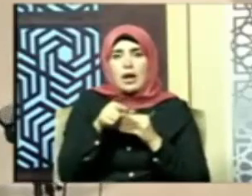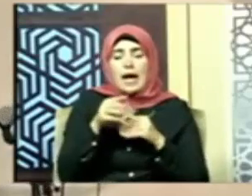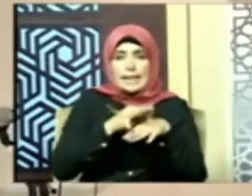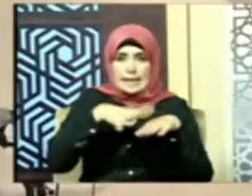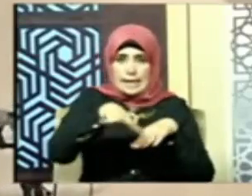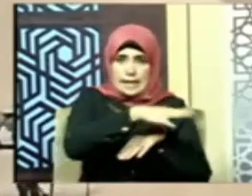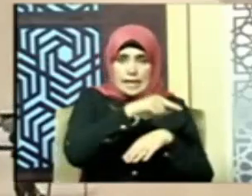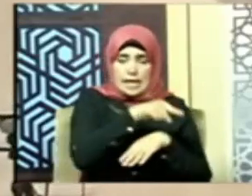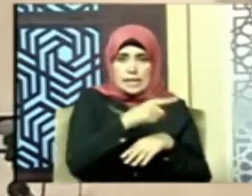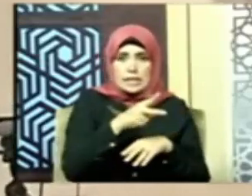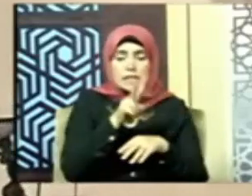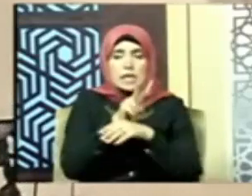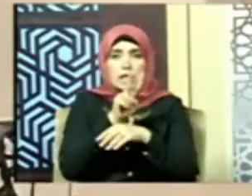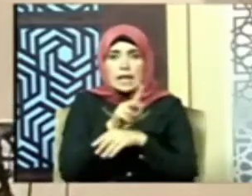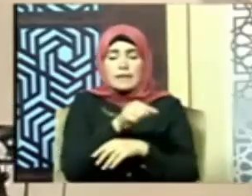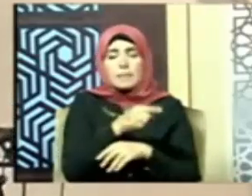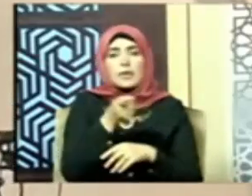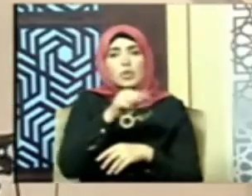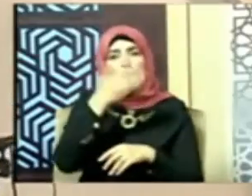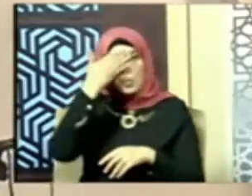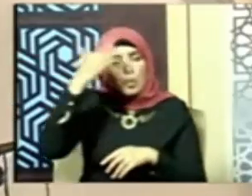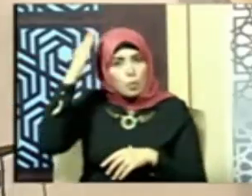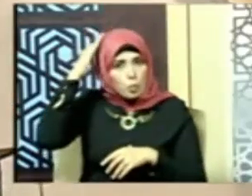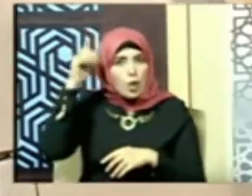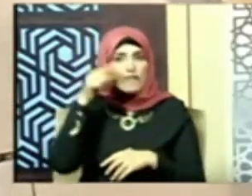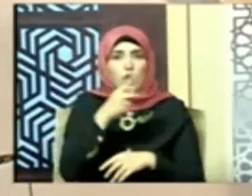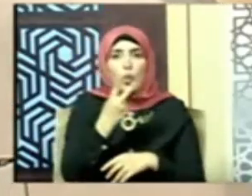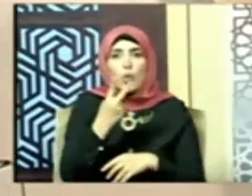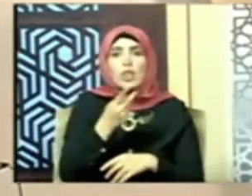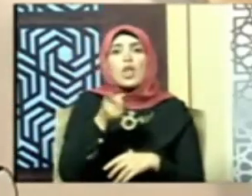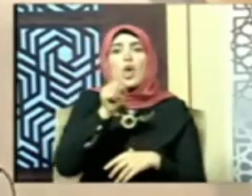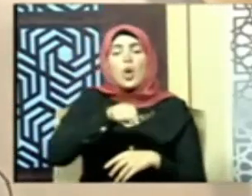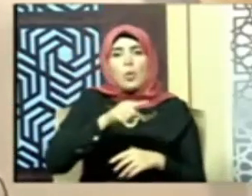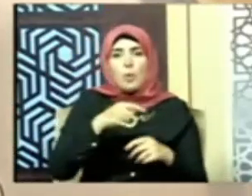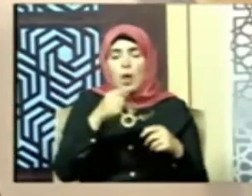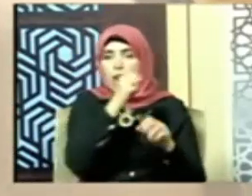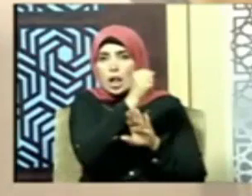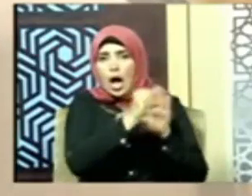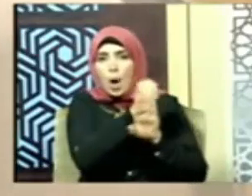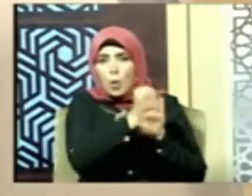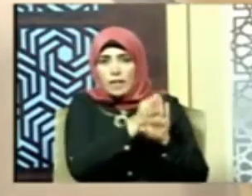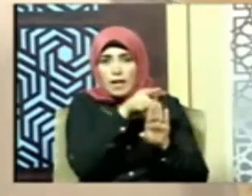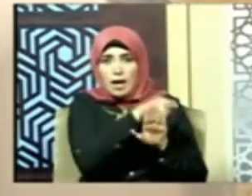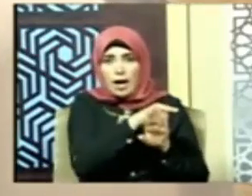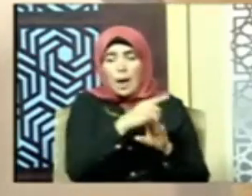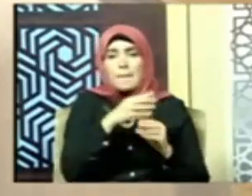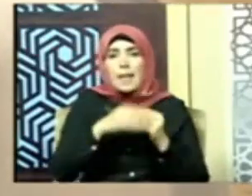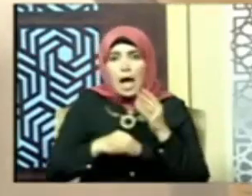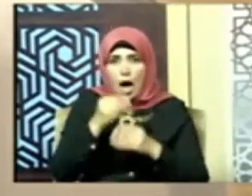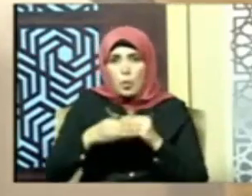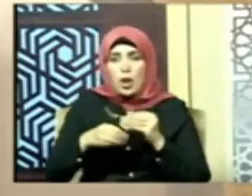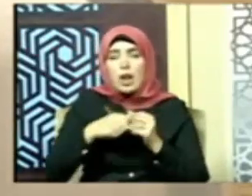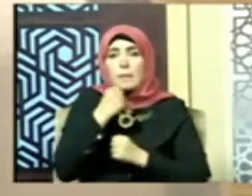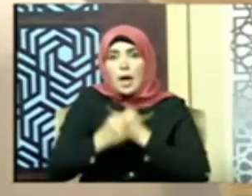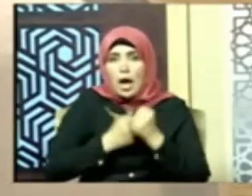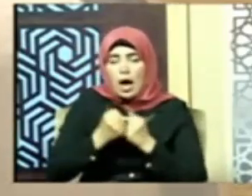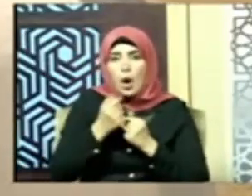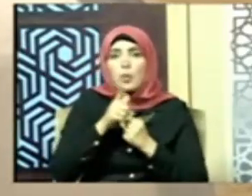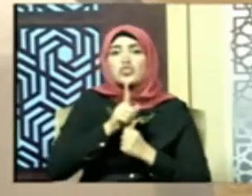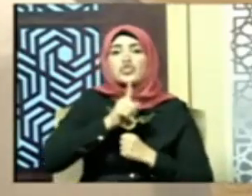المرجفون والمنافقون والمفسدون والمأجورون والخونة والعملاء